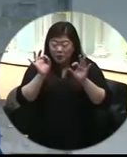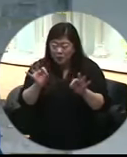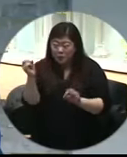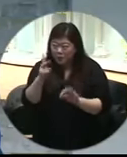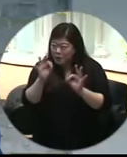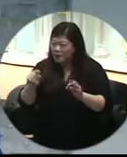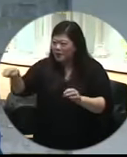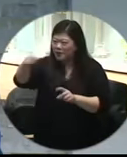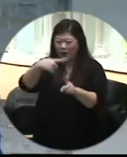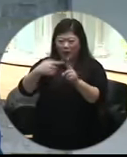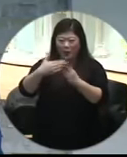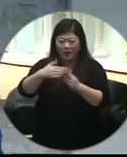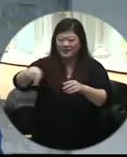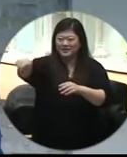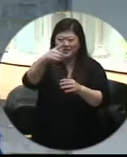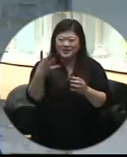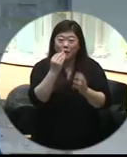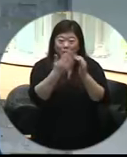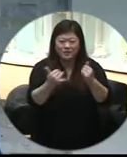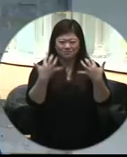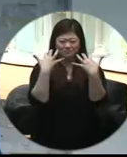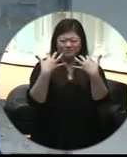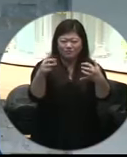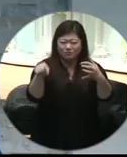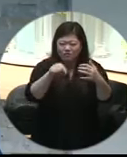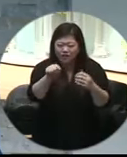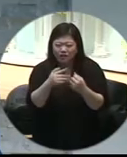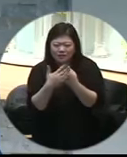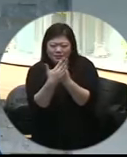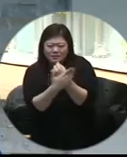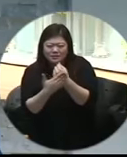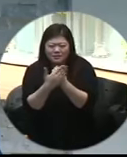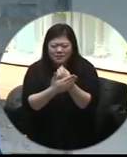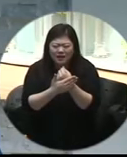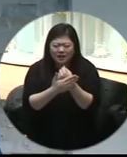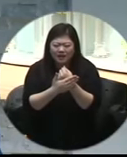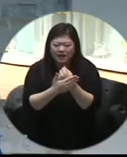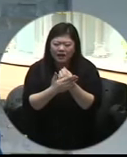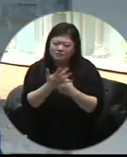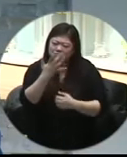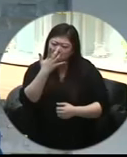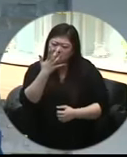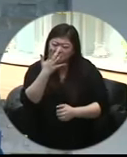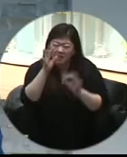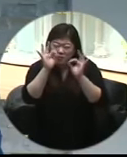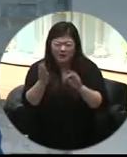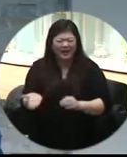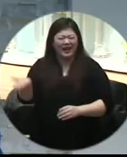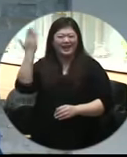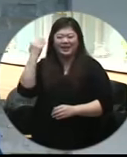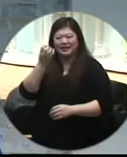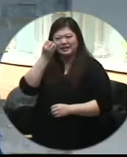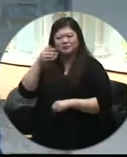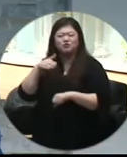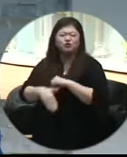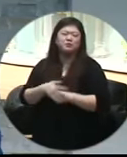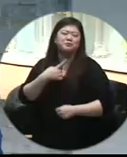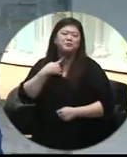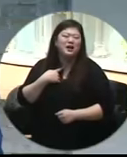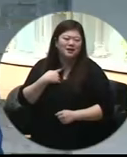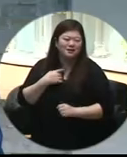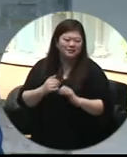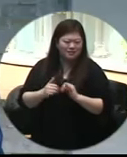사람들. 이런 사람들은 이 말씀 들으는 말씀에 대한 맛을 몰라요. 막 뭔가 볼. 그래서 불교